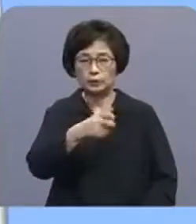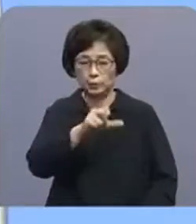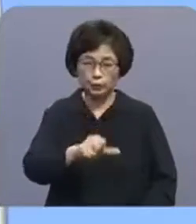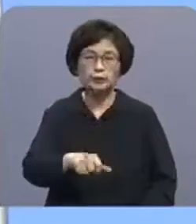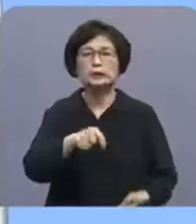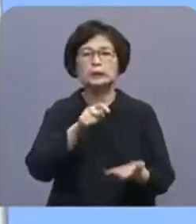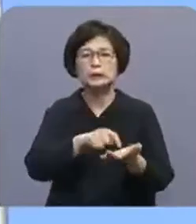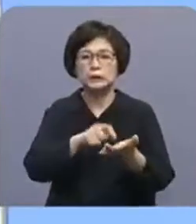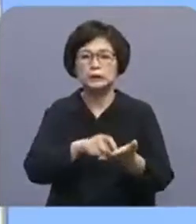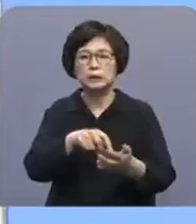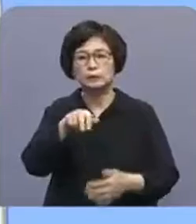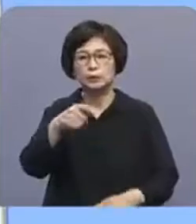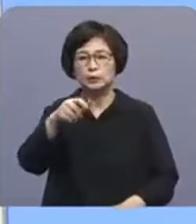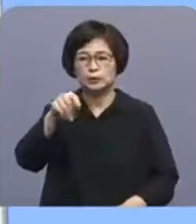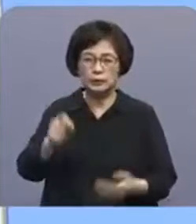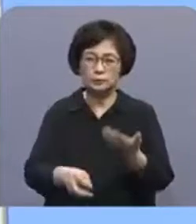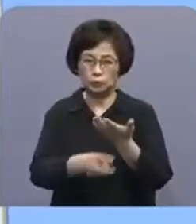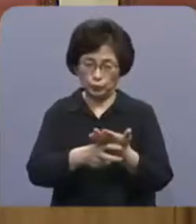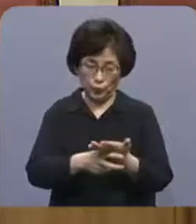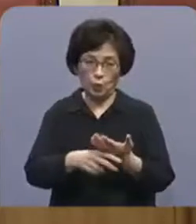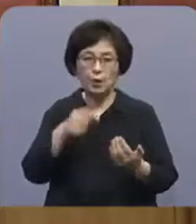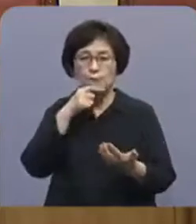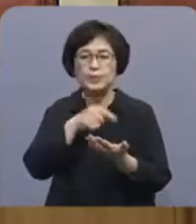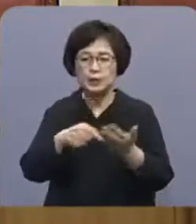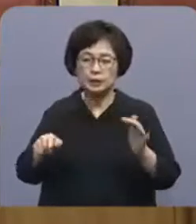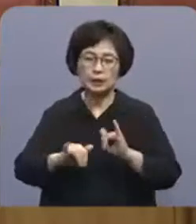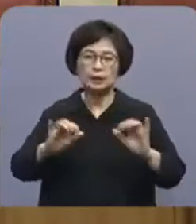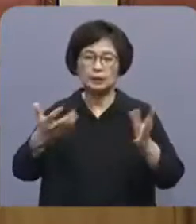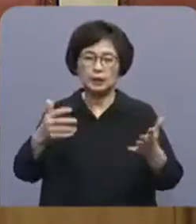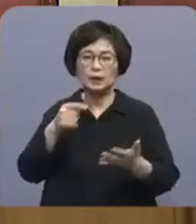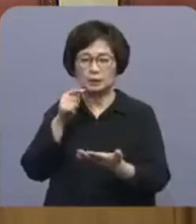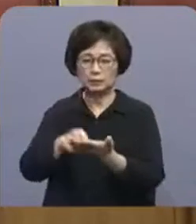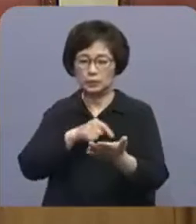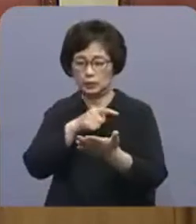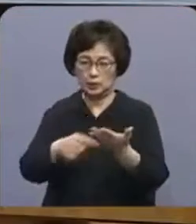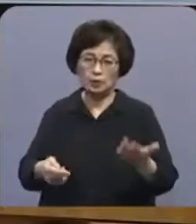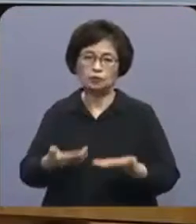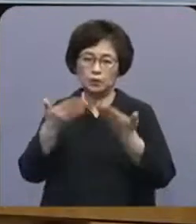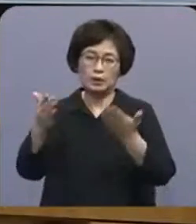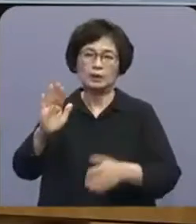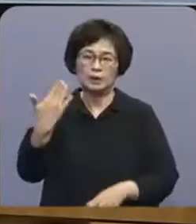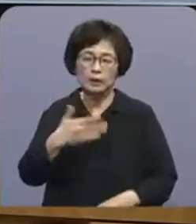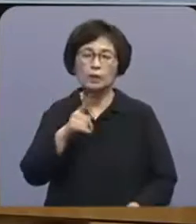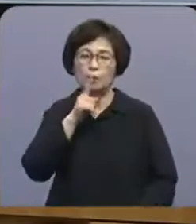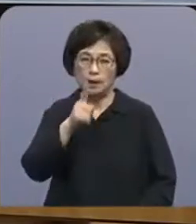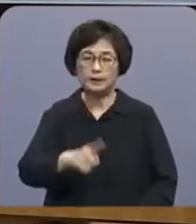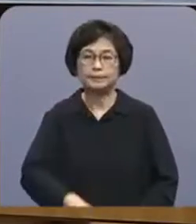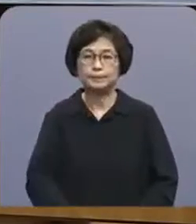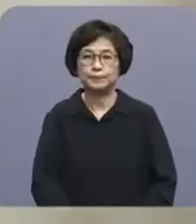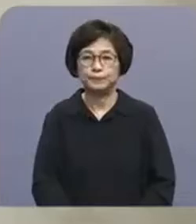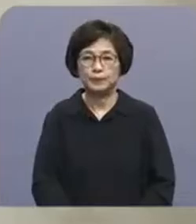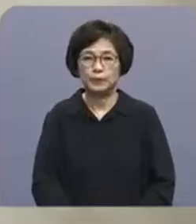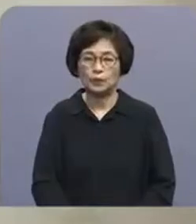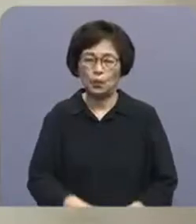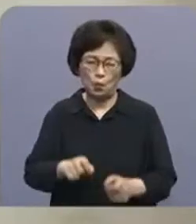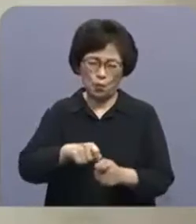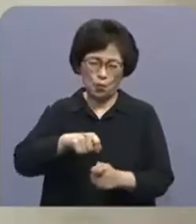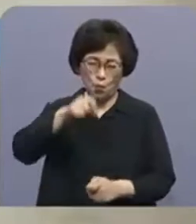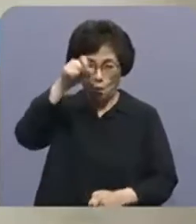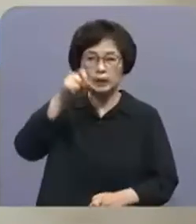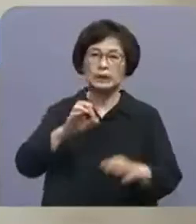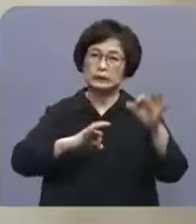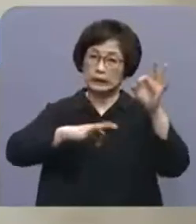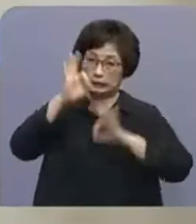긴급조치 구호가 위법해 피해자들에게 국가가 배상해야 한다고 판단한 법리를 적용한 것으로 해석됩니다 워낙 오래된